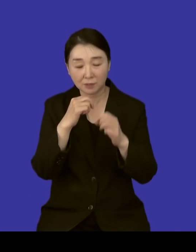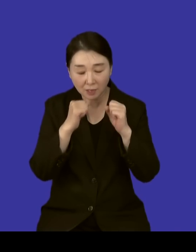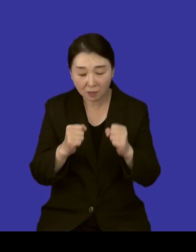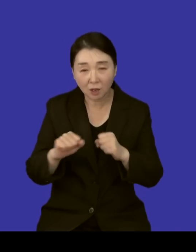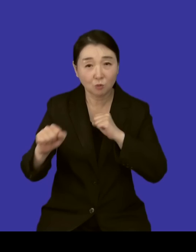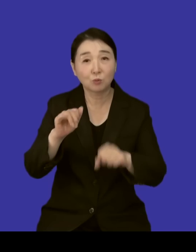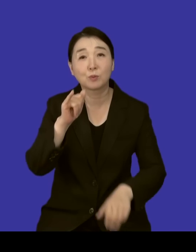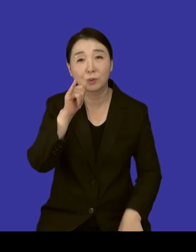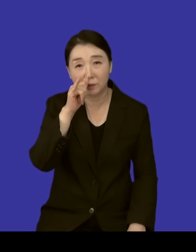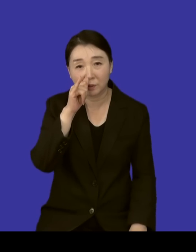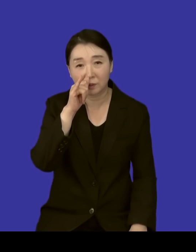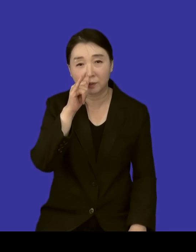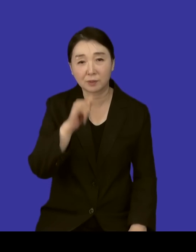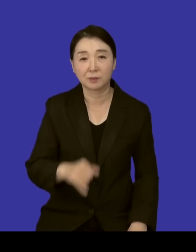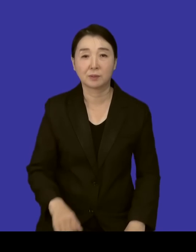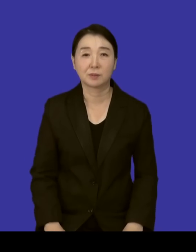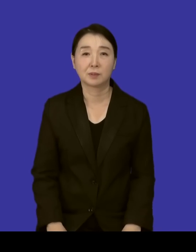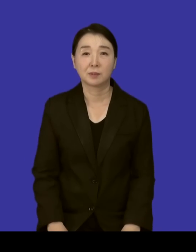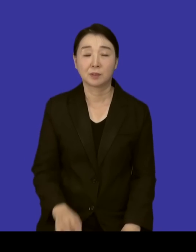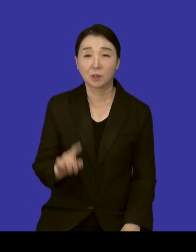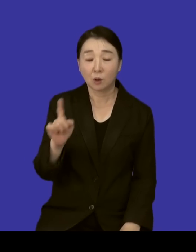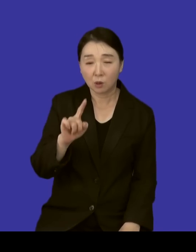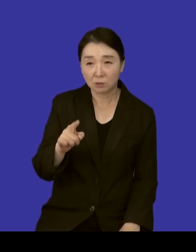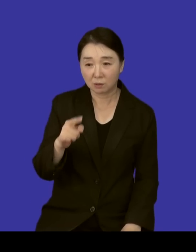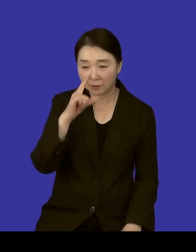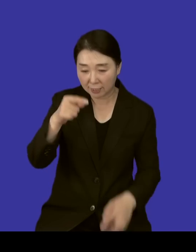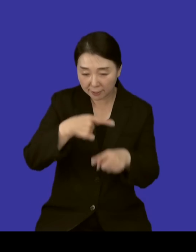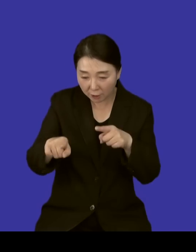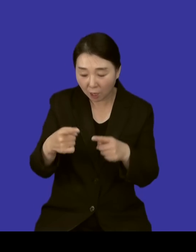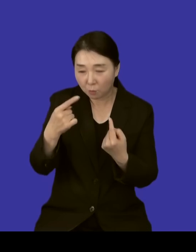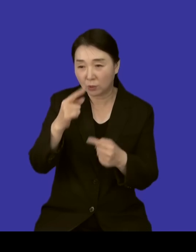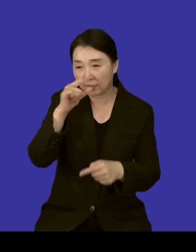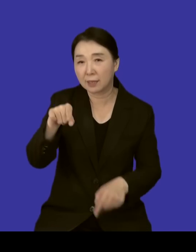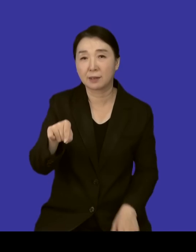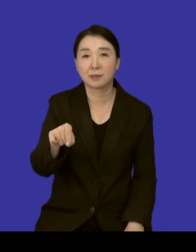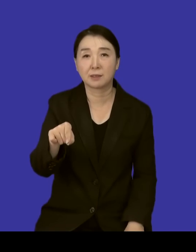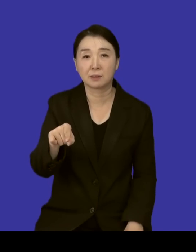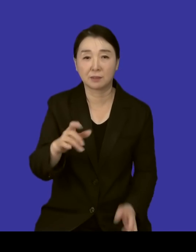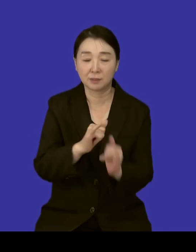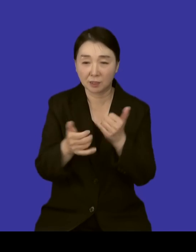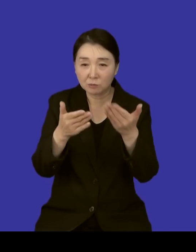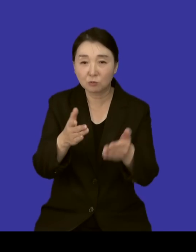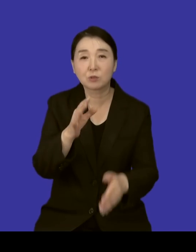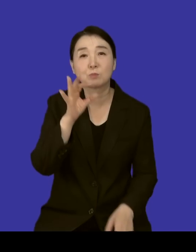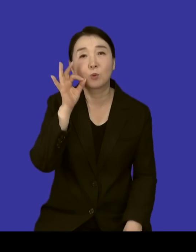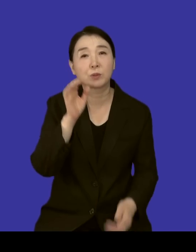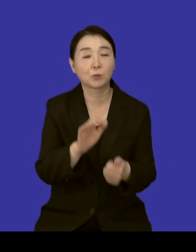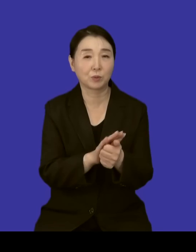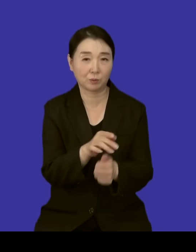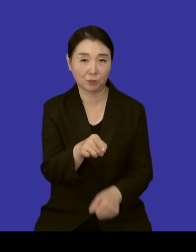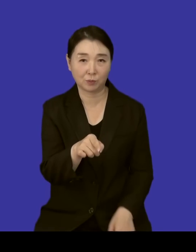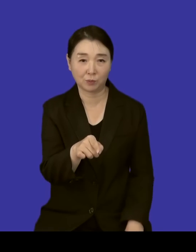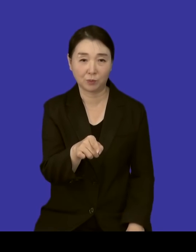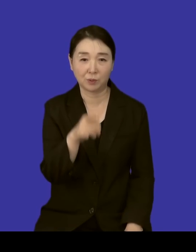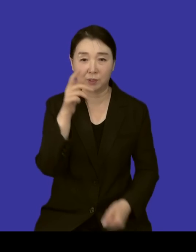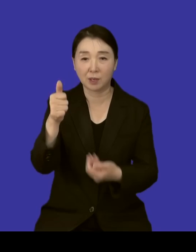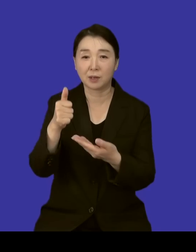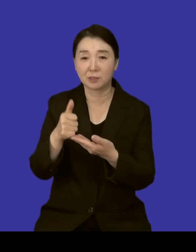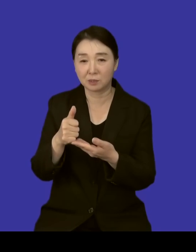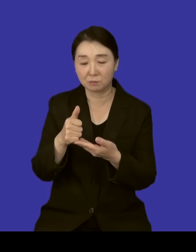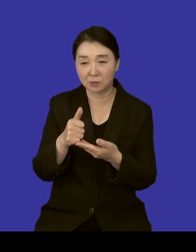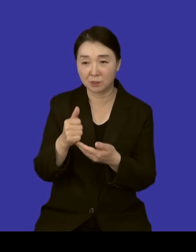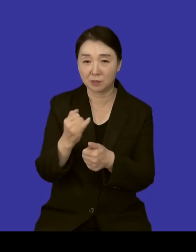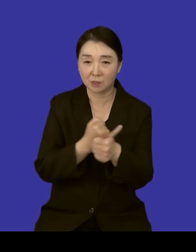살아공동력이 있어서 어떤 날 생곰보다도 예리해가지고 사람이 줄 수 없는 위로를 하나님이